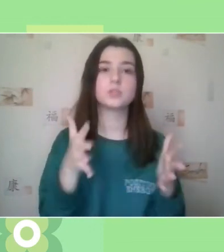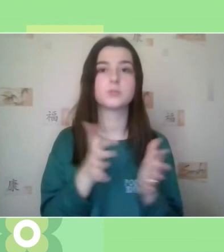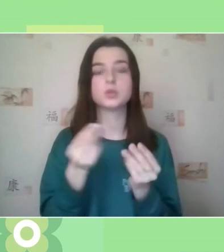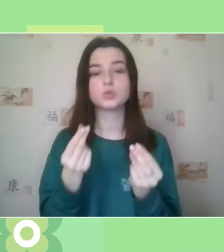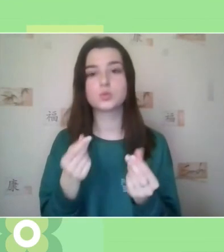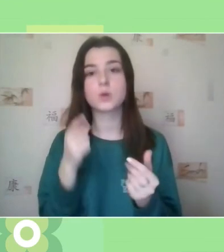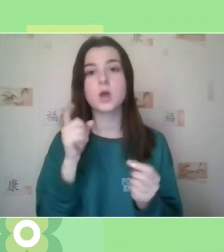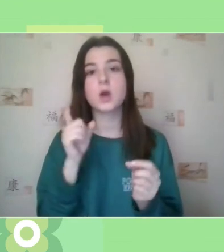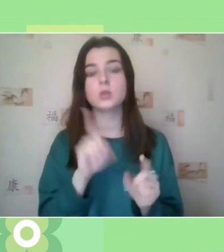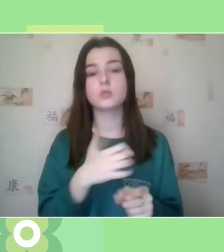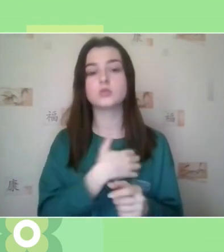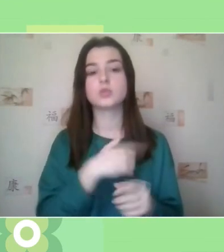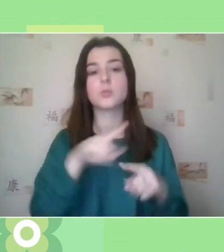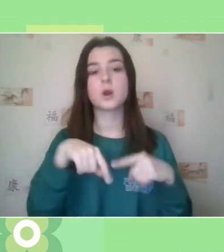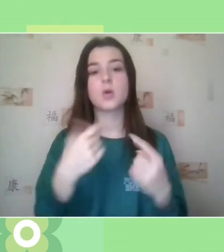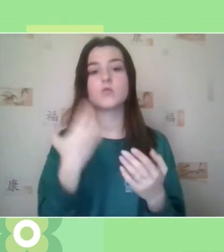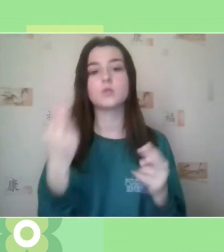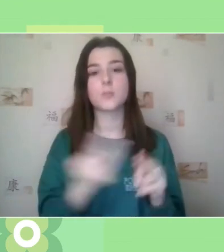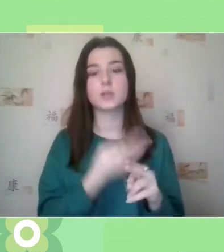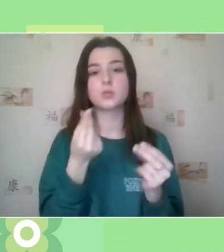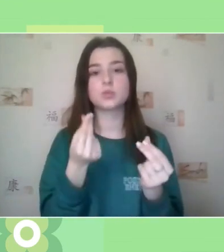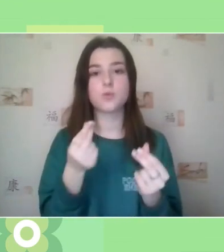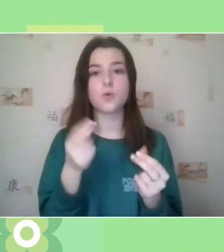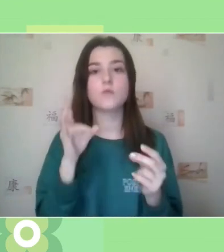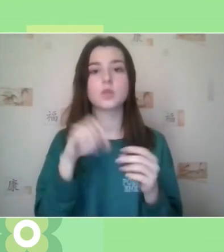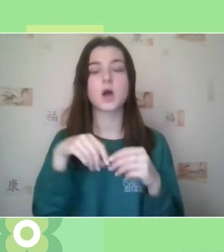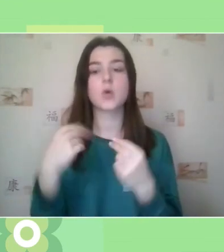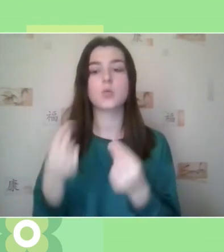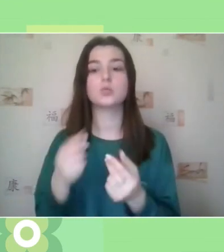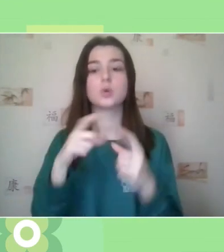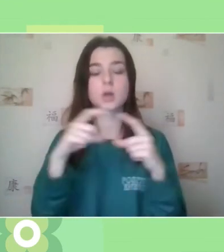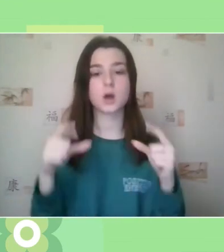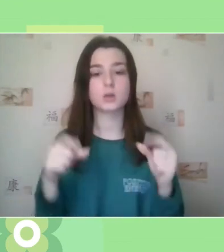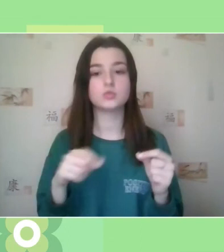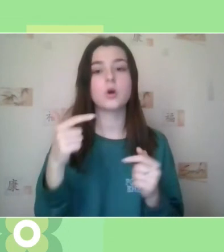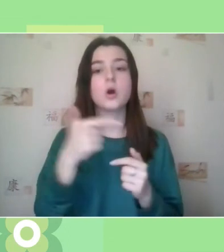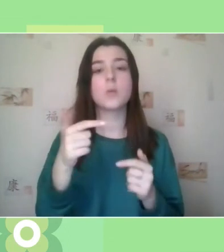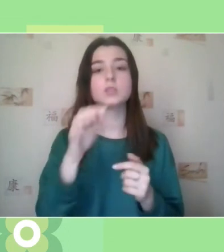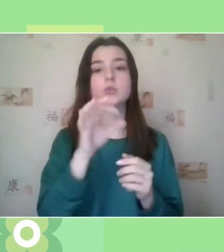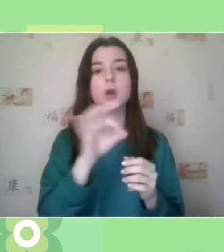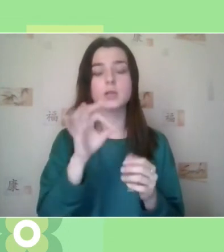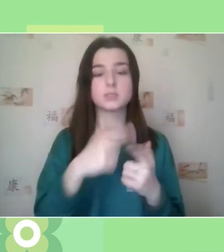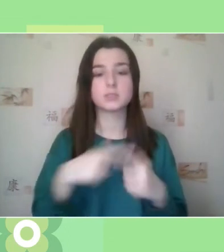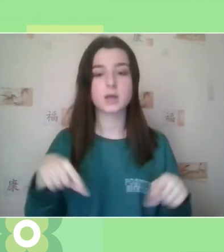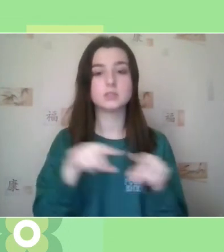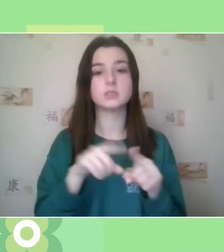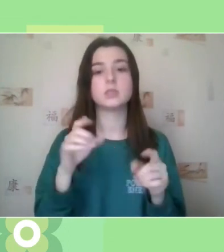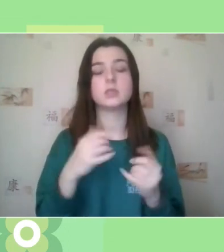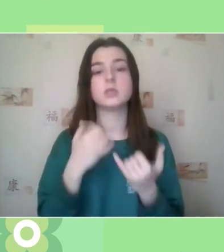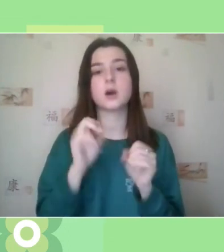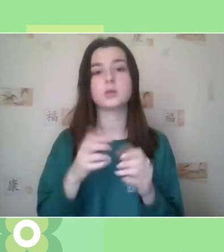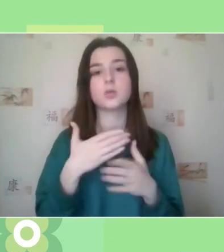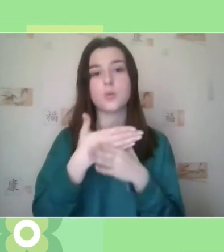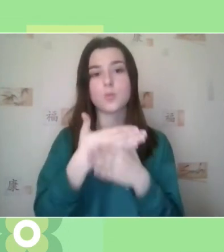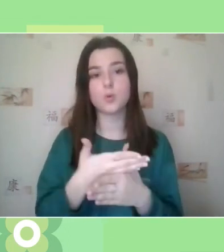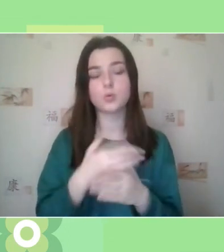хоче, наприклад, перераховувати їх безготівково на рахунок громадської організації, як безповоротню фінансову допомогу. А це означає,